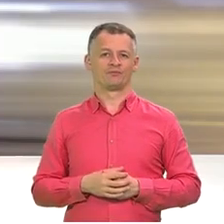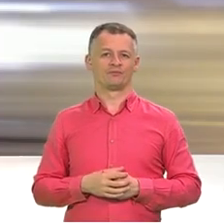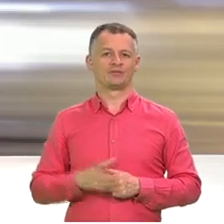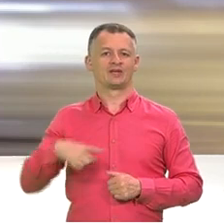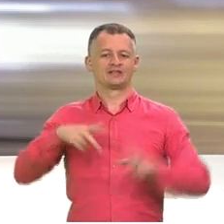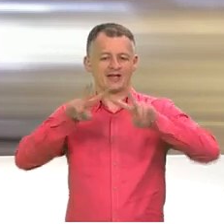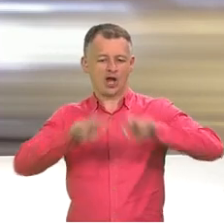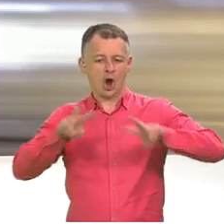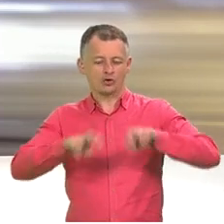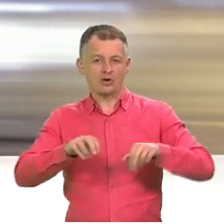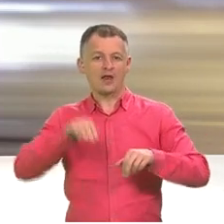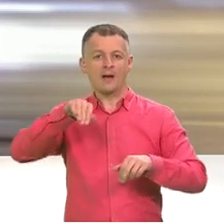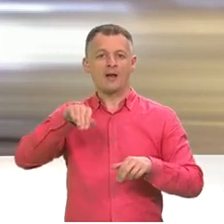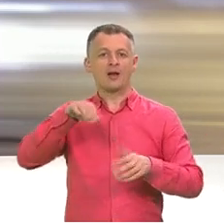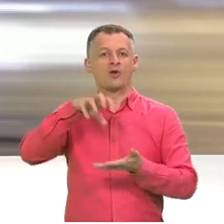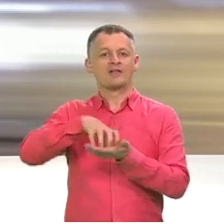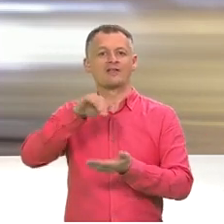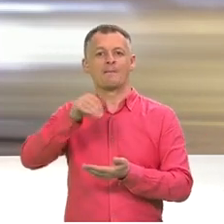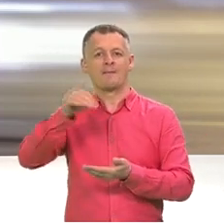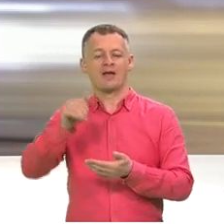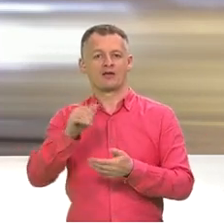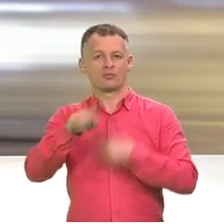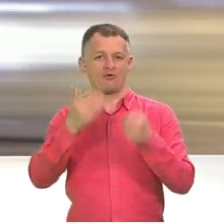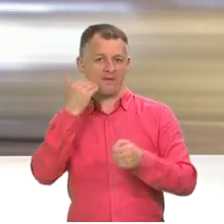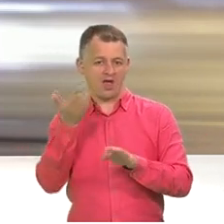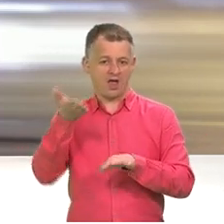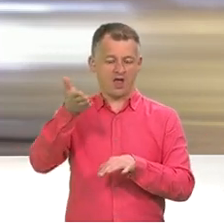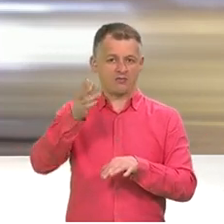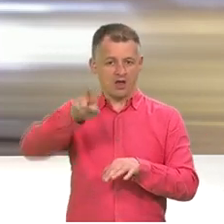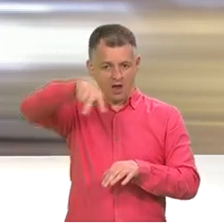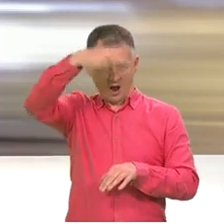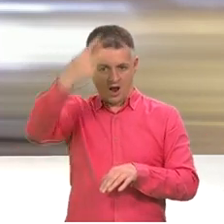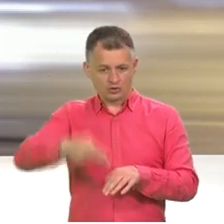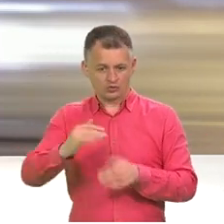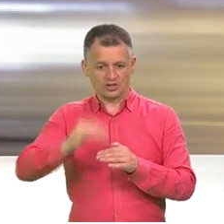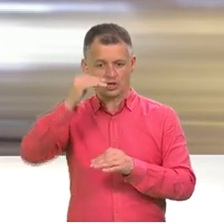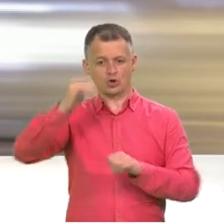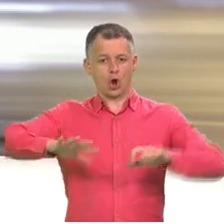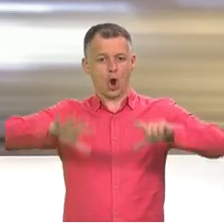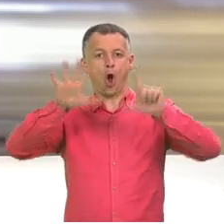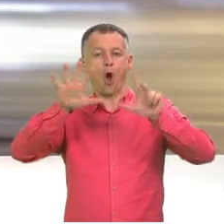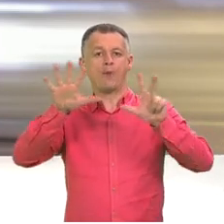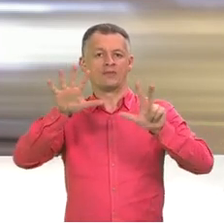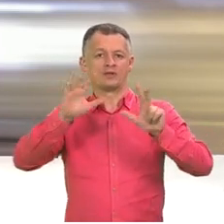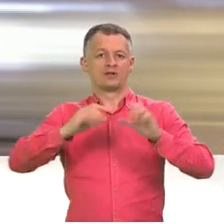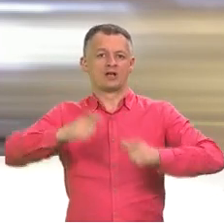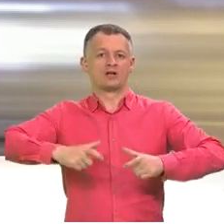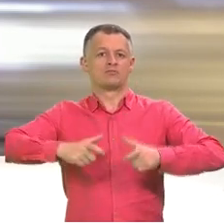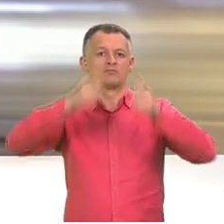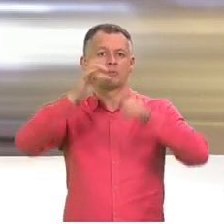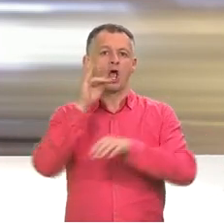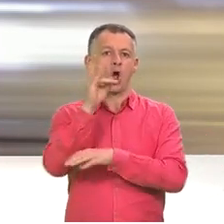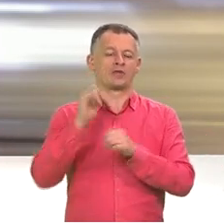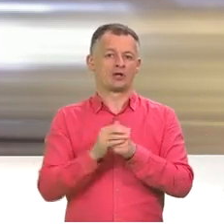E anchetă la Mamaia, acolo unde o femeie a murit după ce a căzut de la etajul 8 al hotelului în care era cazată. Turiștii au anunțat autoritățile,